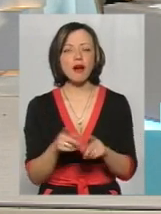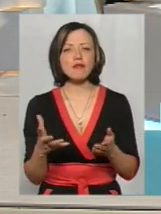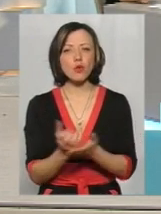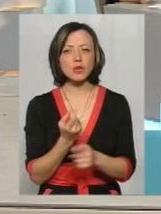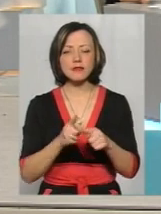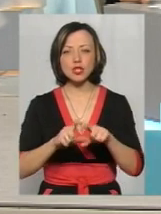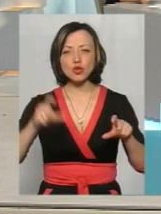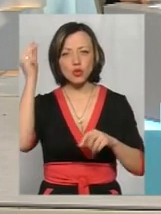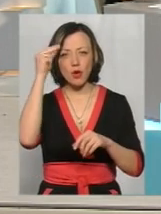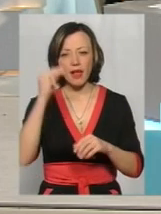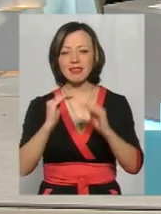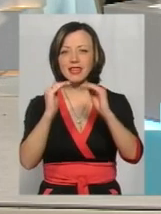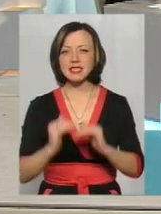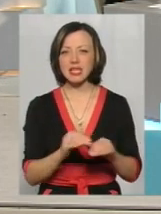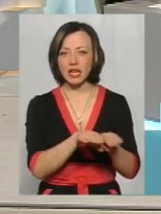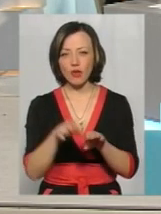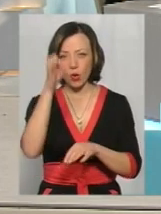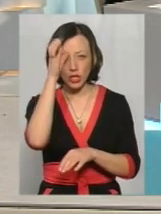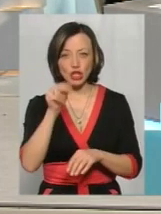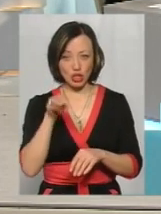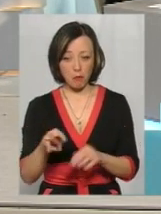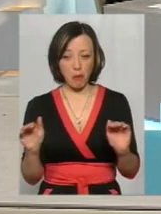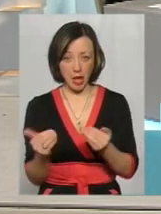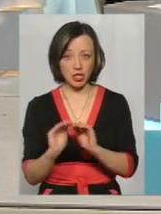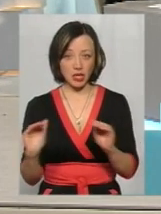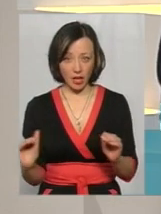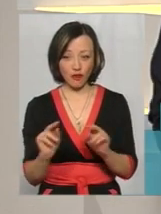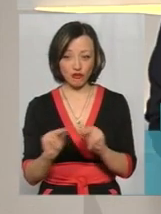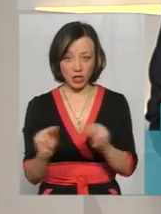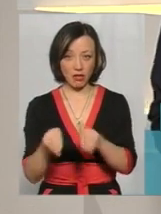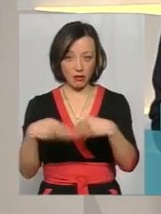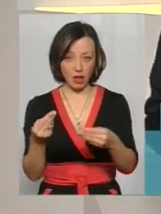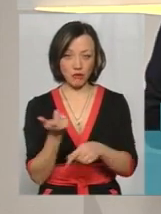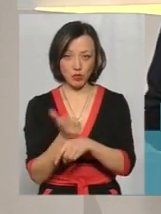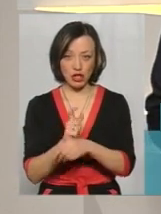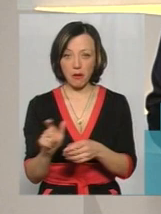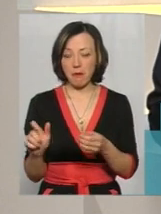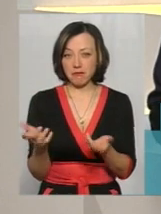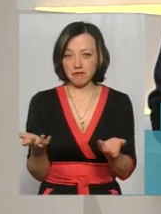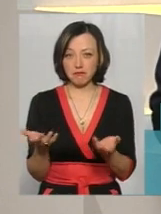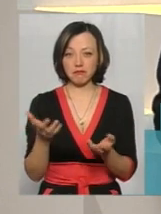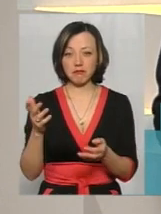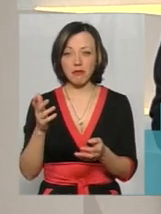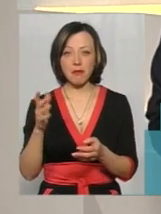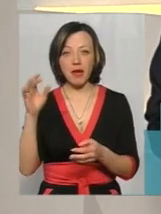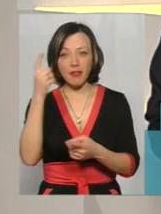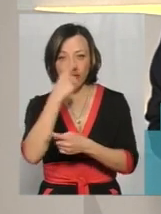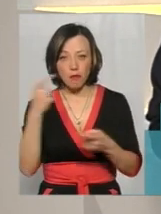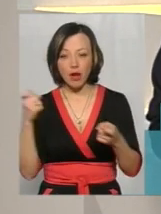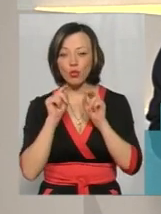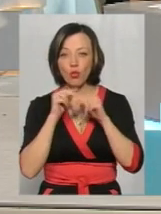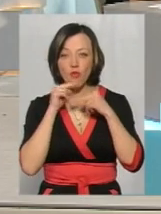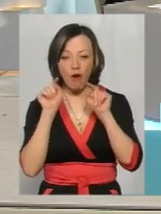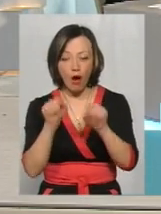школах надають низький рівень освіти? Адже чим менше дітей, тим, по суті, вчитель може дати більше матеріалу, увагу приділити